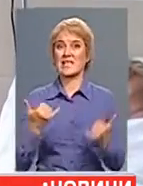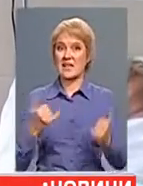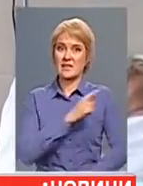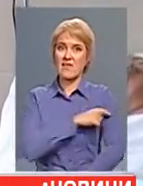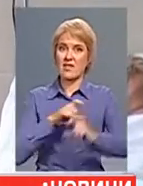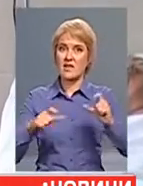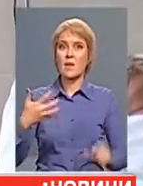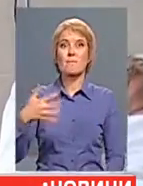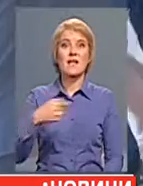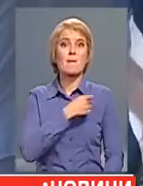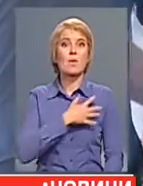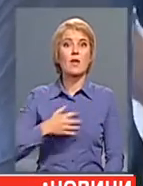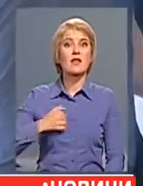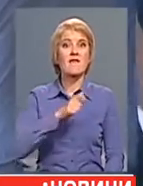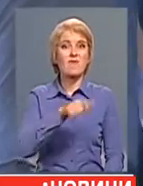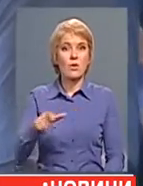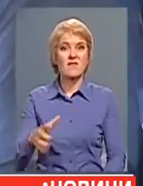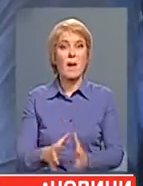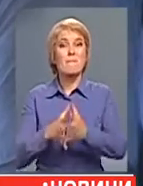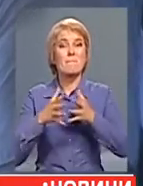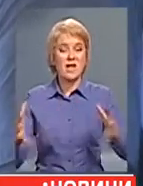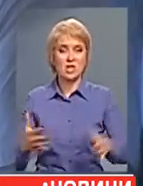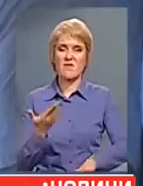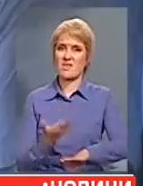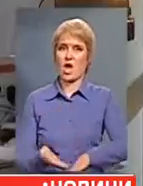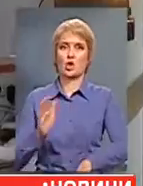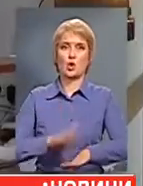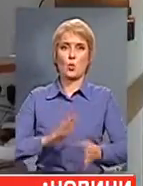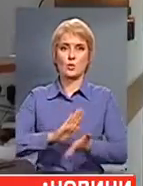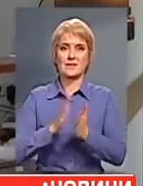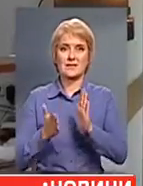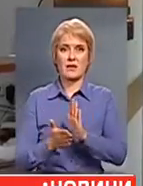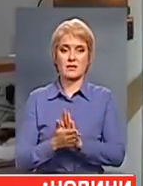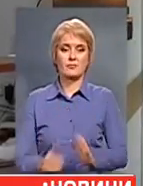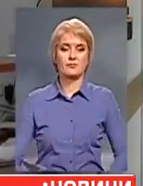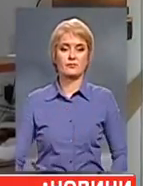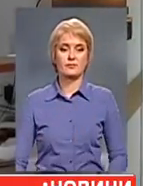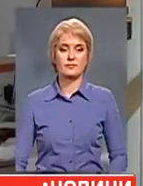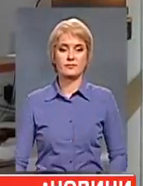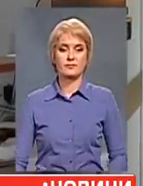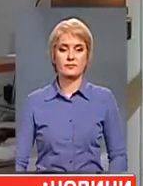півсотні поранених вояків. Більшість із них у тяжкому стані. Юлія Михайлова, Євген Павленко, Олександр Шалдибін. Новини на Першому.